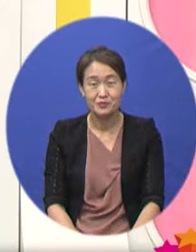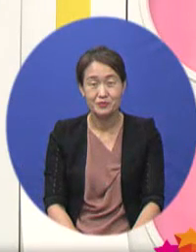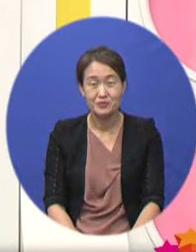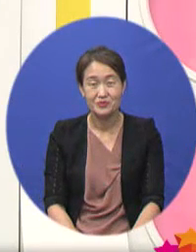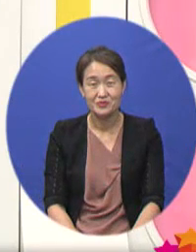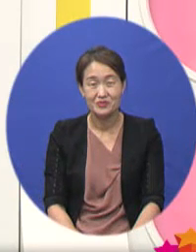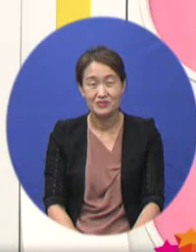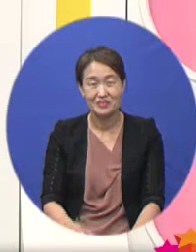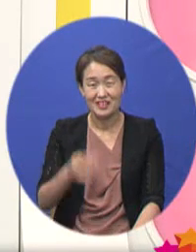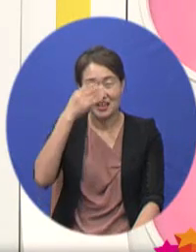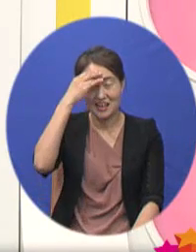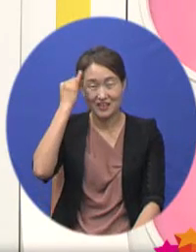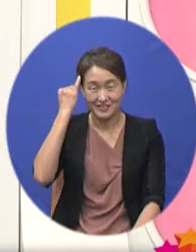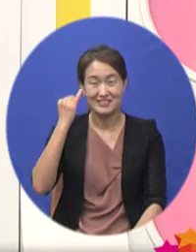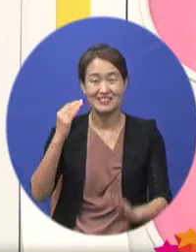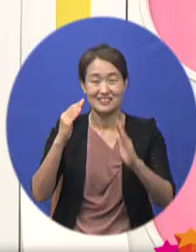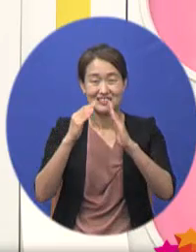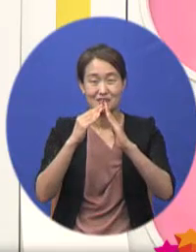나 할머니 집에